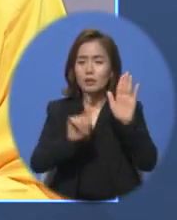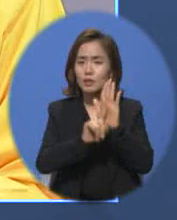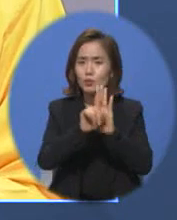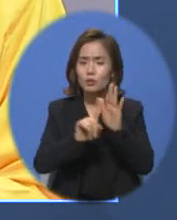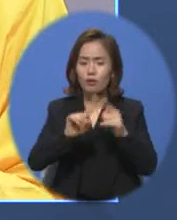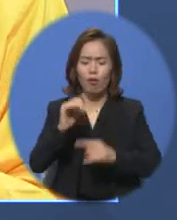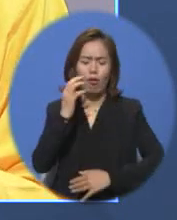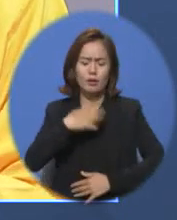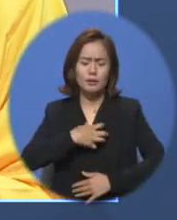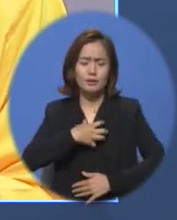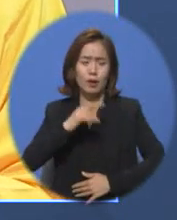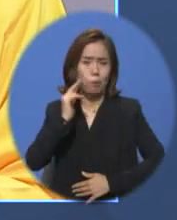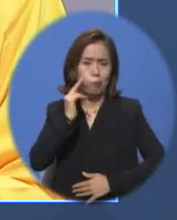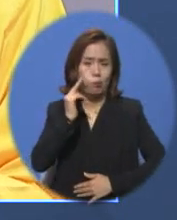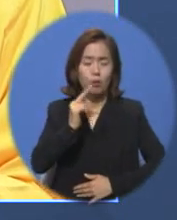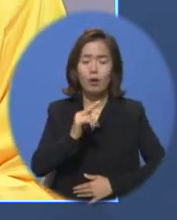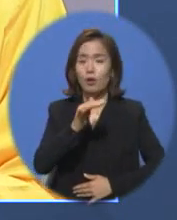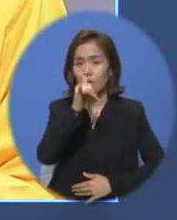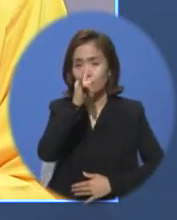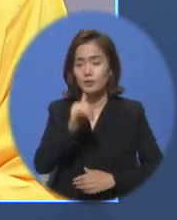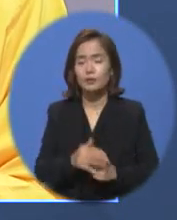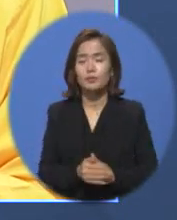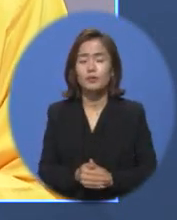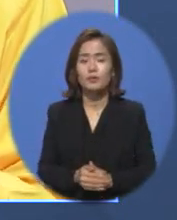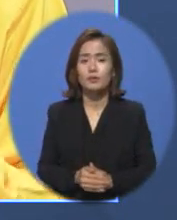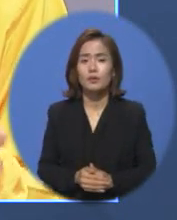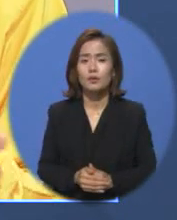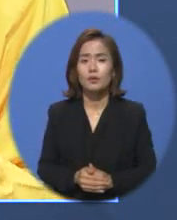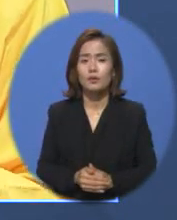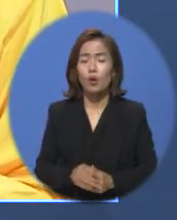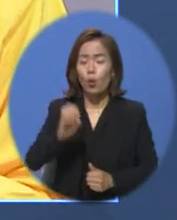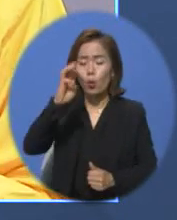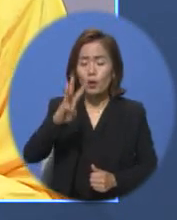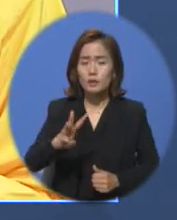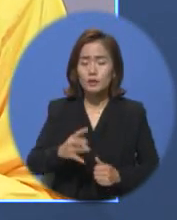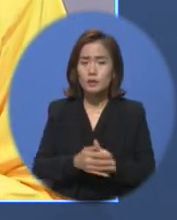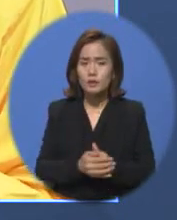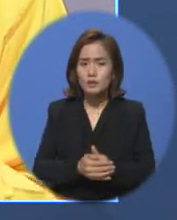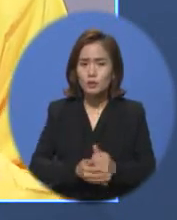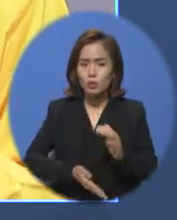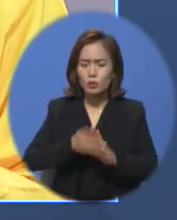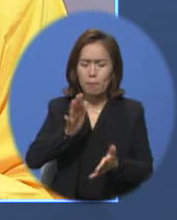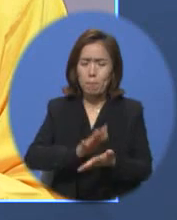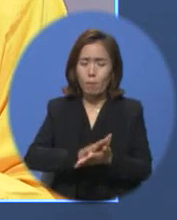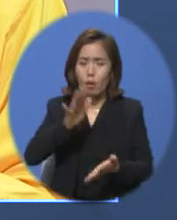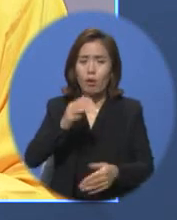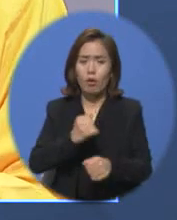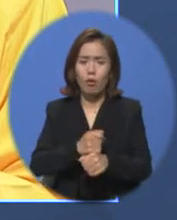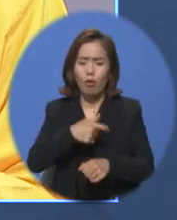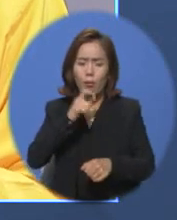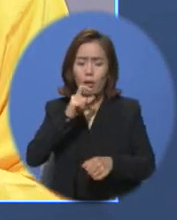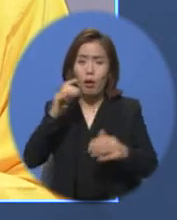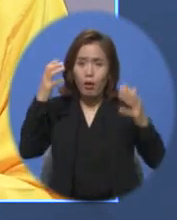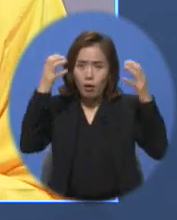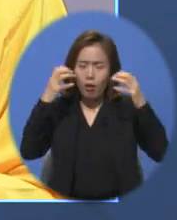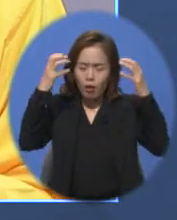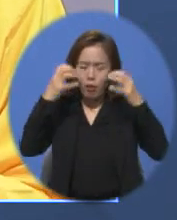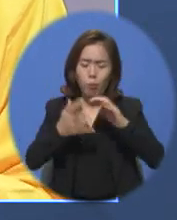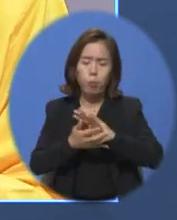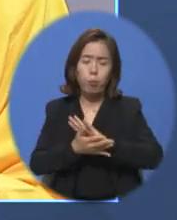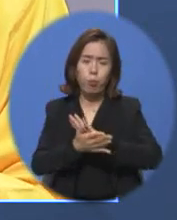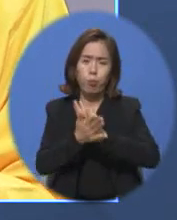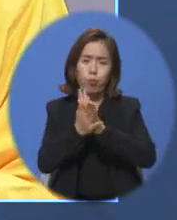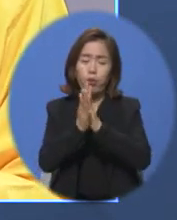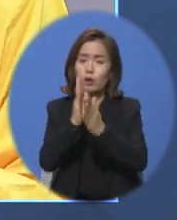기후위기와관련된심각한상황들이 빈번하게보도되고있습니다.광주의도시열섬 현상과열대야는 매우심각한